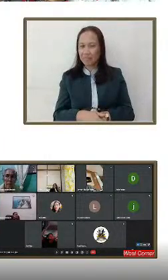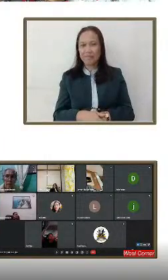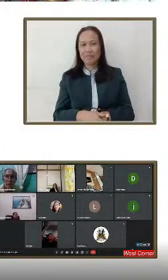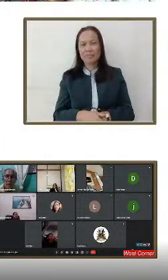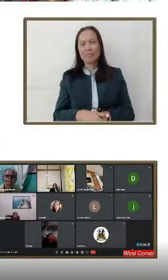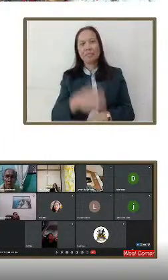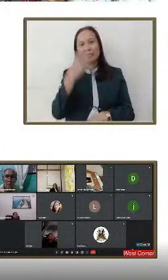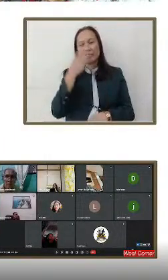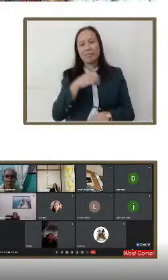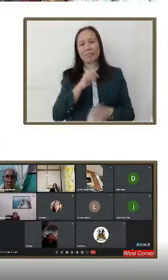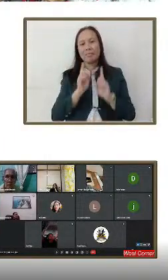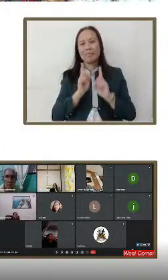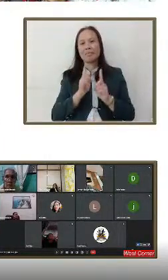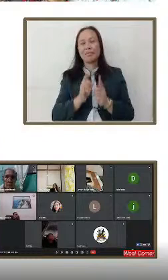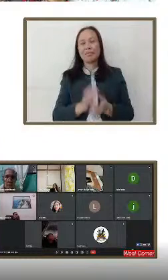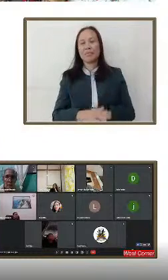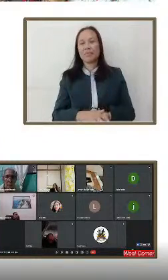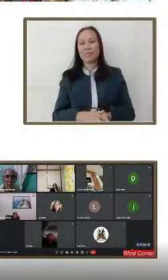magandang usapin po ito.